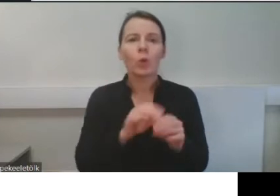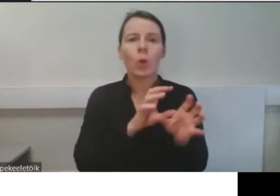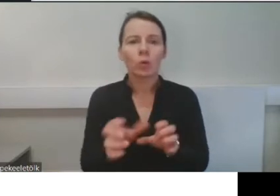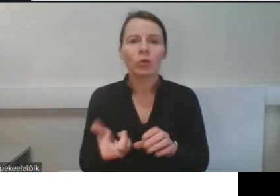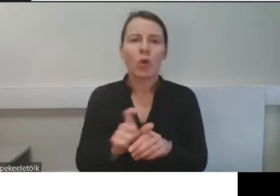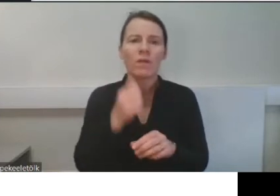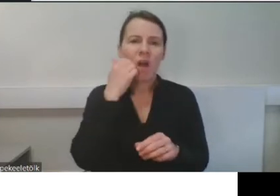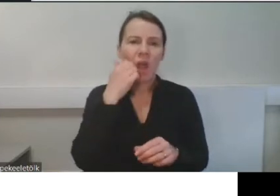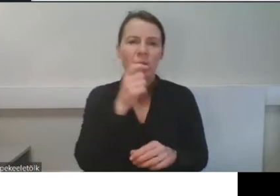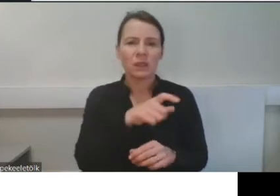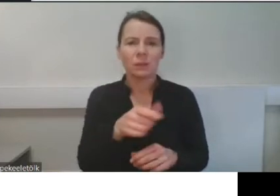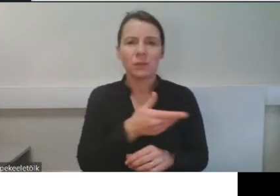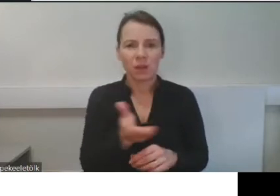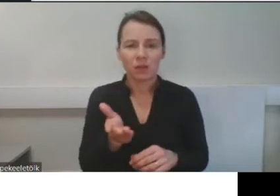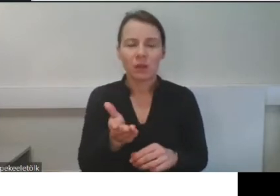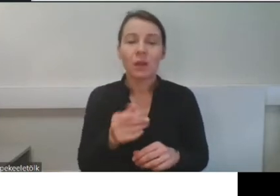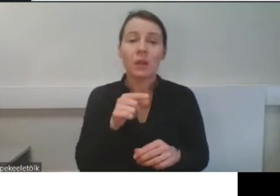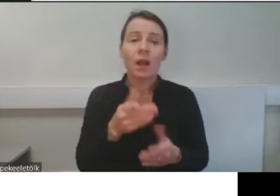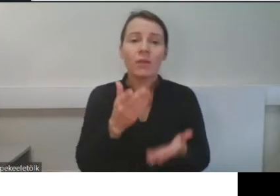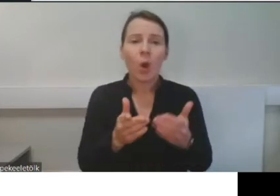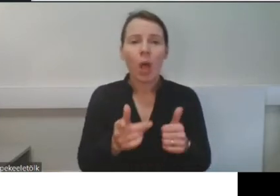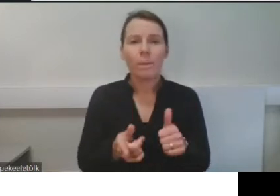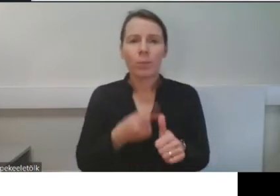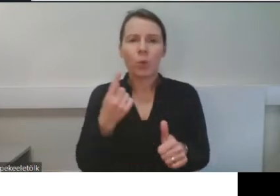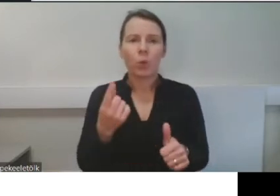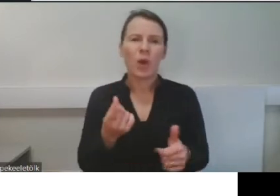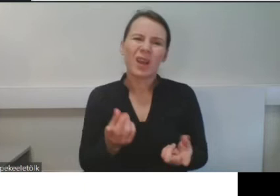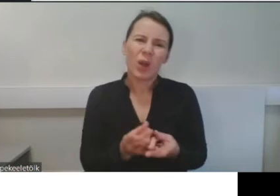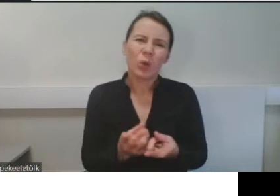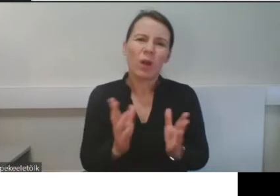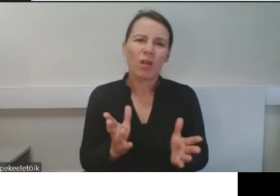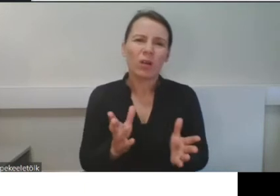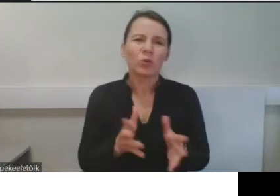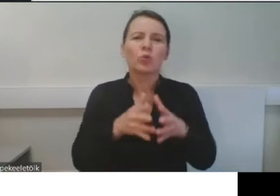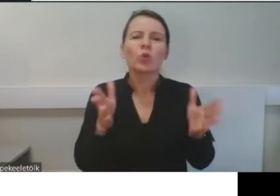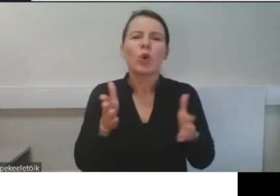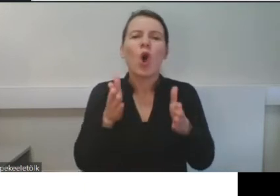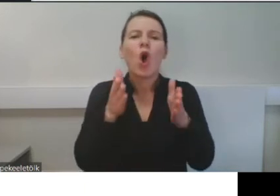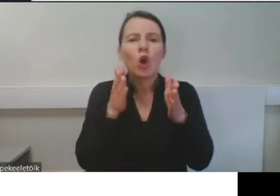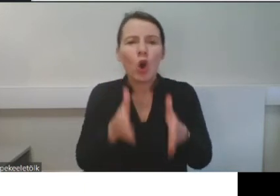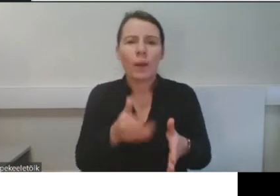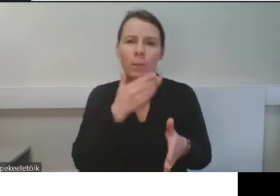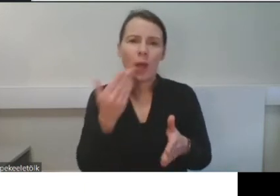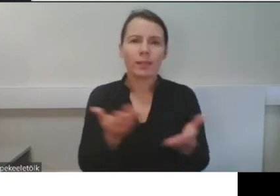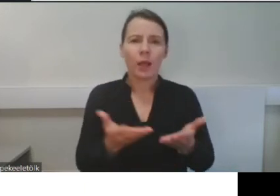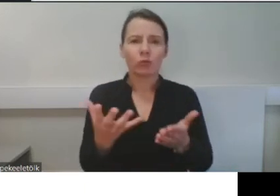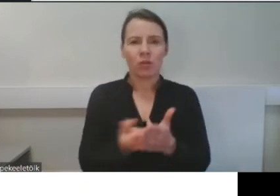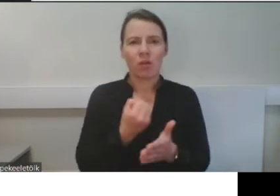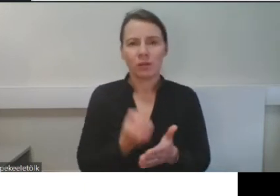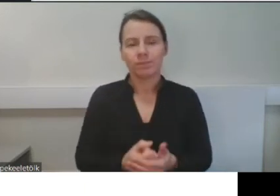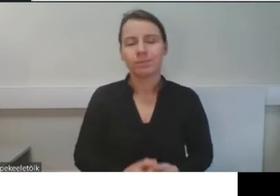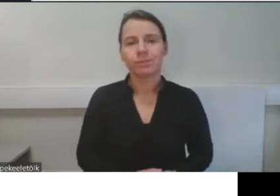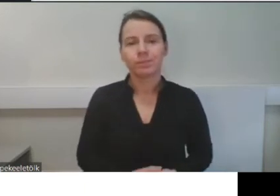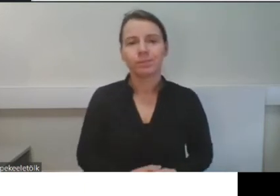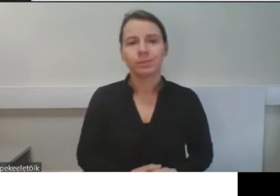me ka kaalume muidugi seda, et millises lõikes andmeid me üldse välja anda saame. Et kindlasti lähtume sellest,